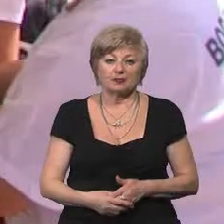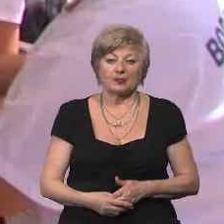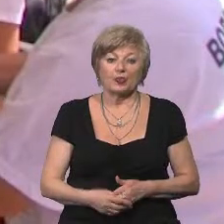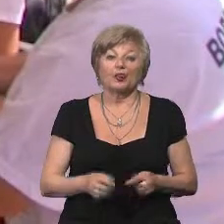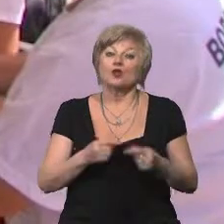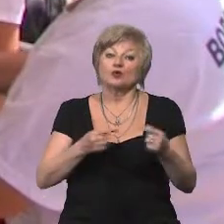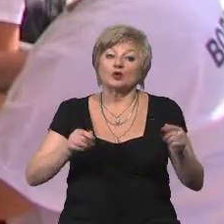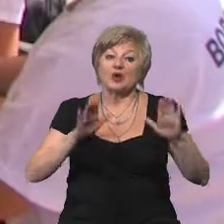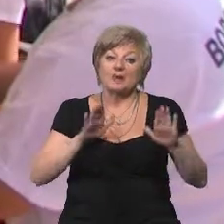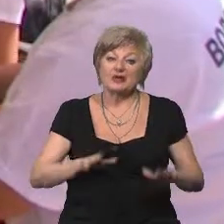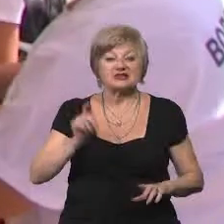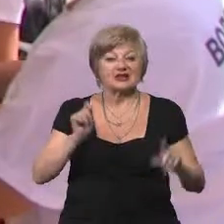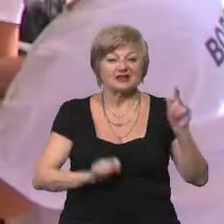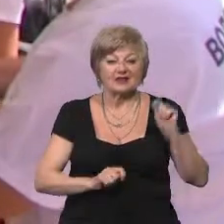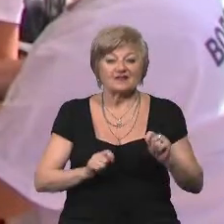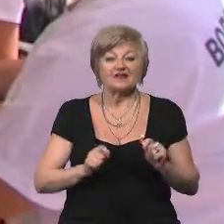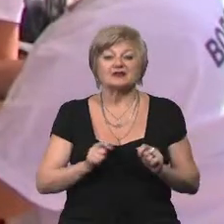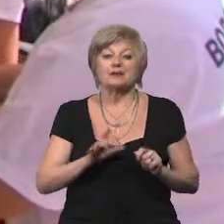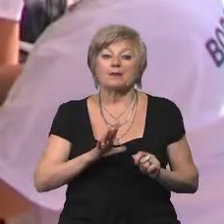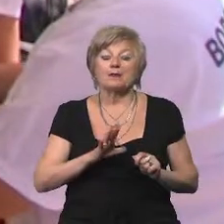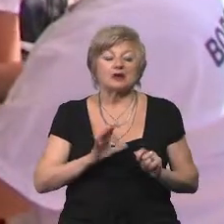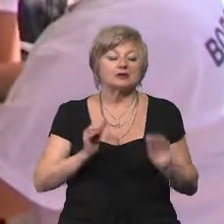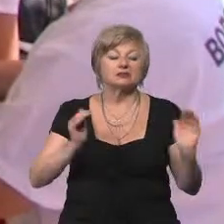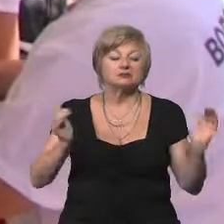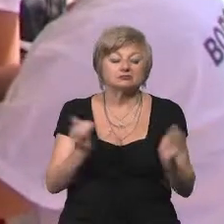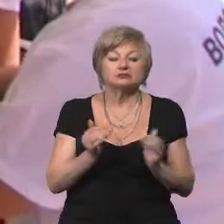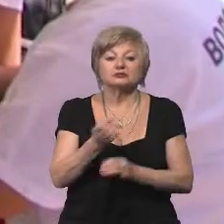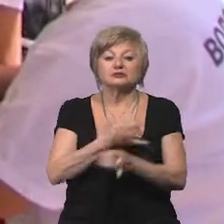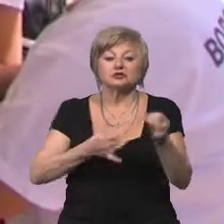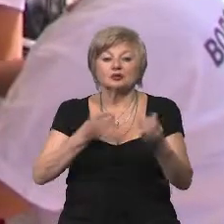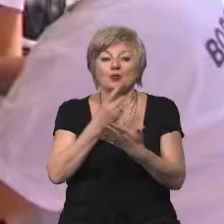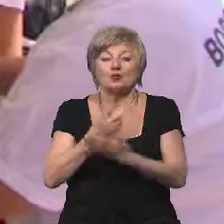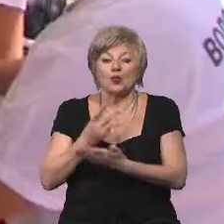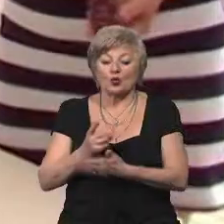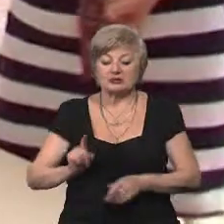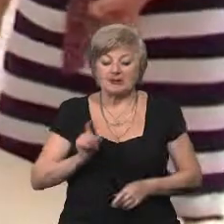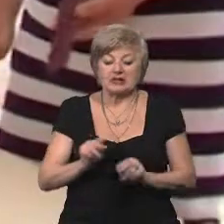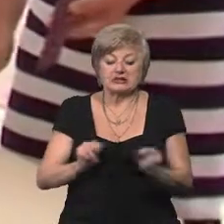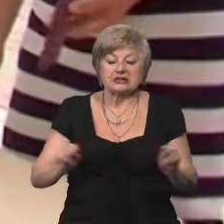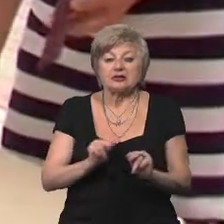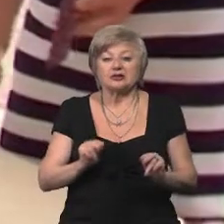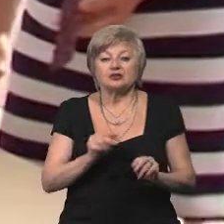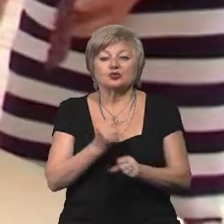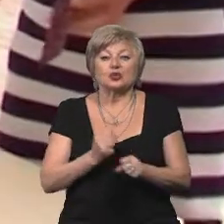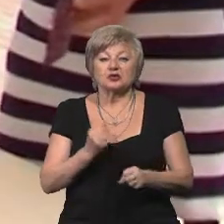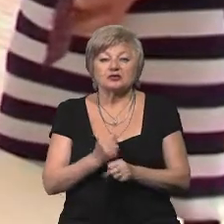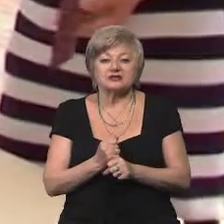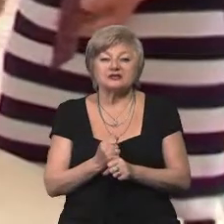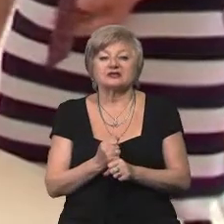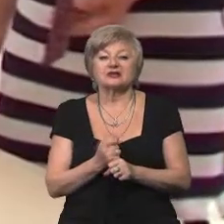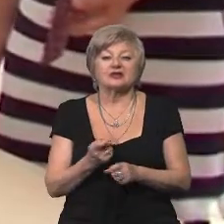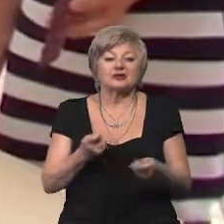Більшість локацій на фестивалі були інтерактивними. Гості могли спробувати себе у майстер-класах із виготовлення